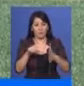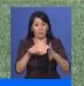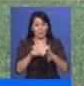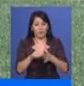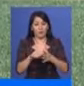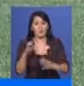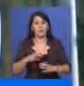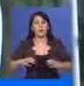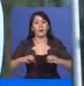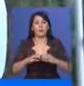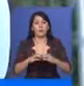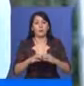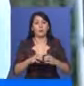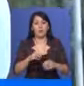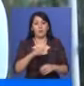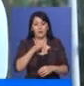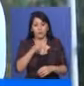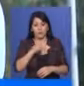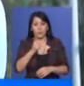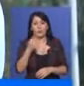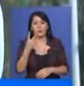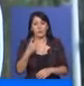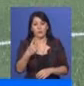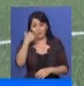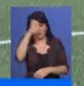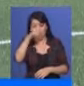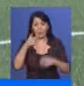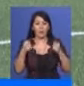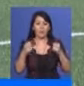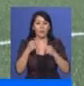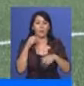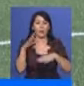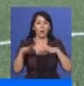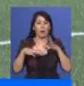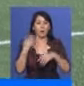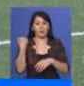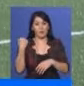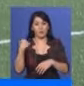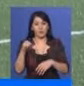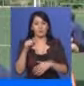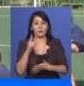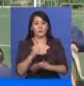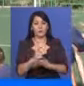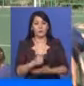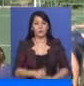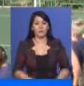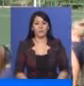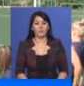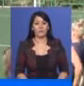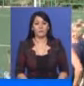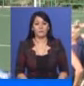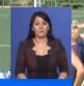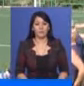қабылданыпты. Команданың орташа жасы 23. Бас бапкердің айтуынша спортшылар бабында жүлделі орындарға таласуға мүдделі. В этом году задача